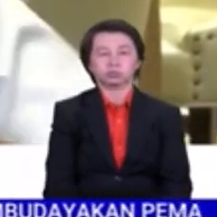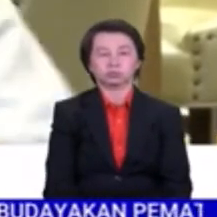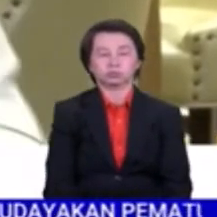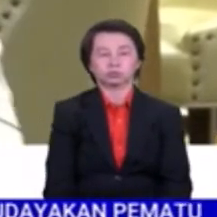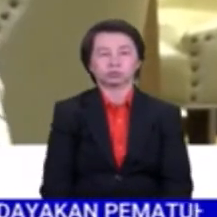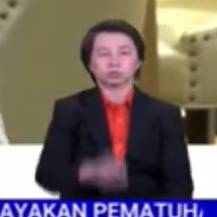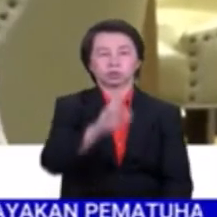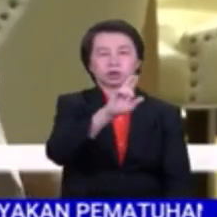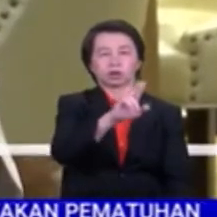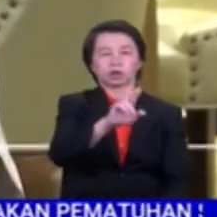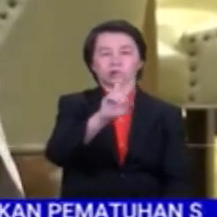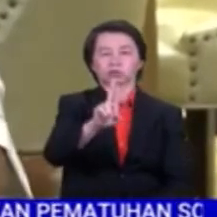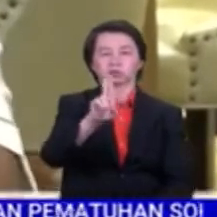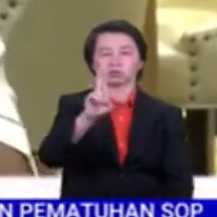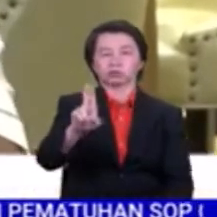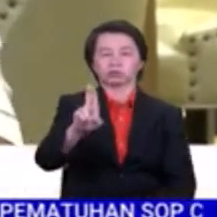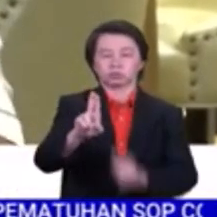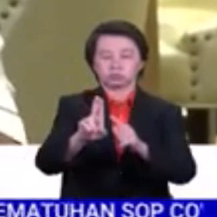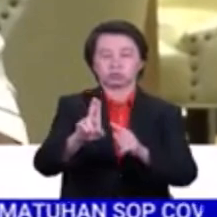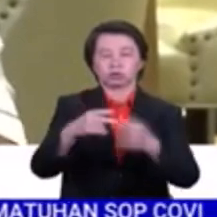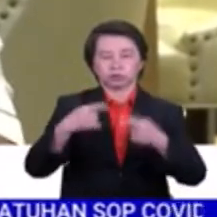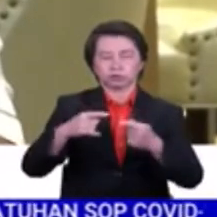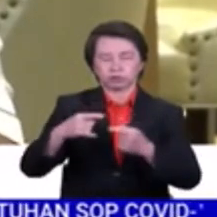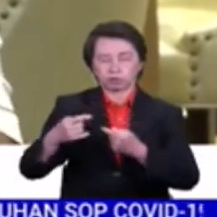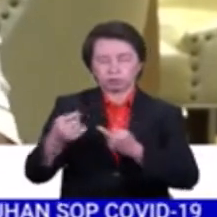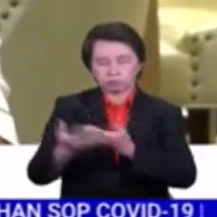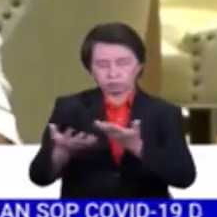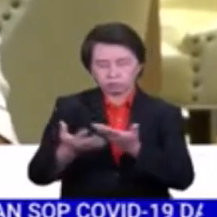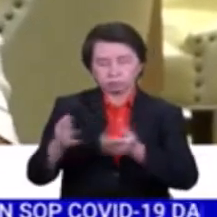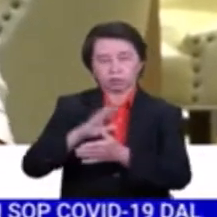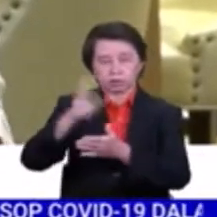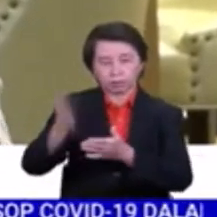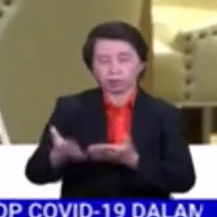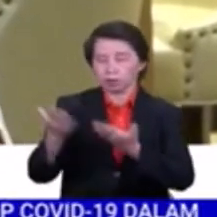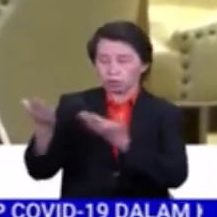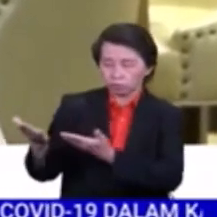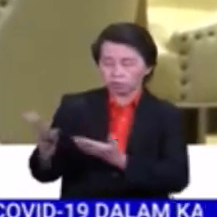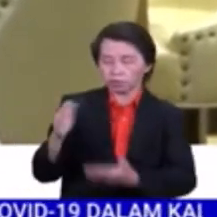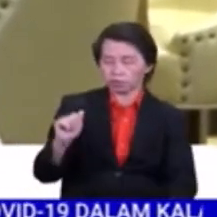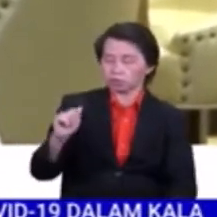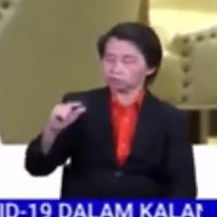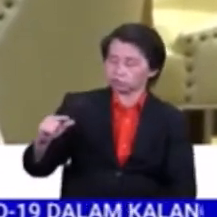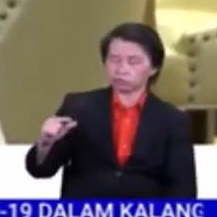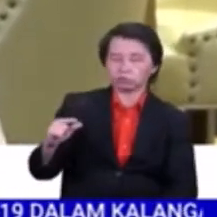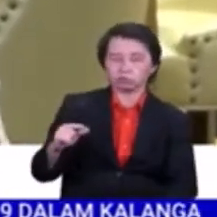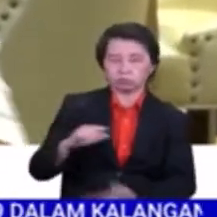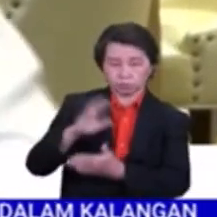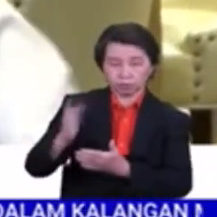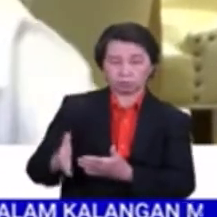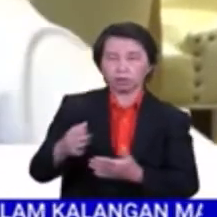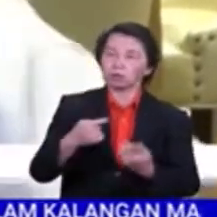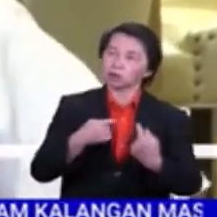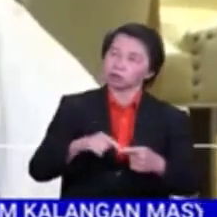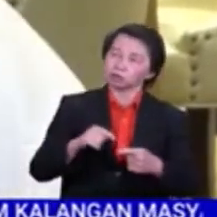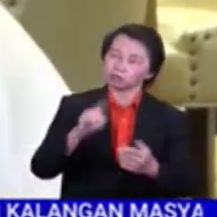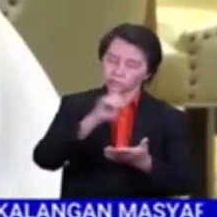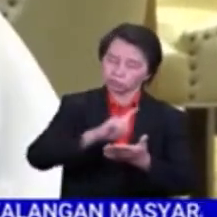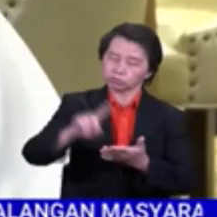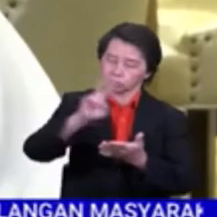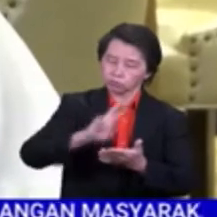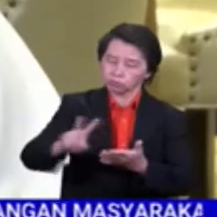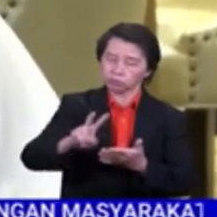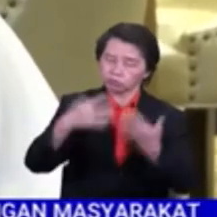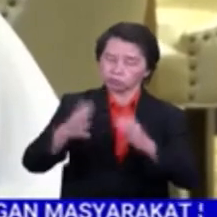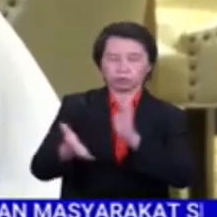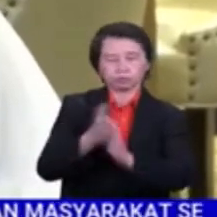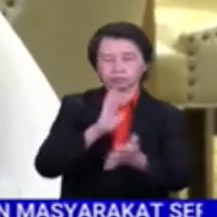Rang undang-undang tersebut sedang dimuktamadkan oleh Jabatan Peguam Negara. Saya rasa dalam tempoh seminggu dua ini